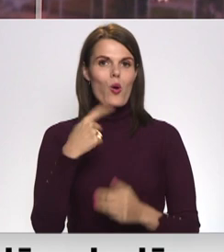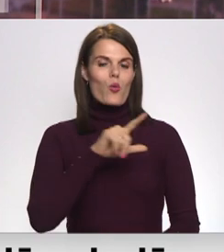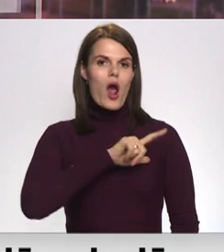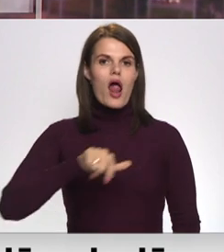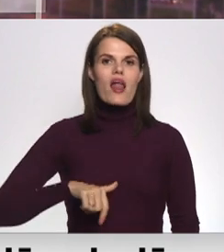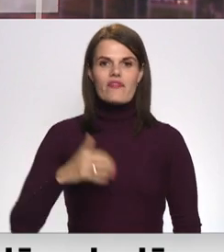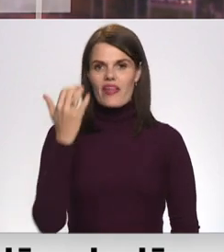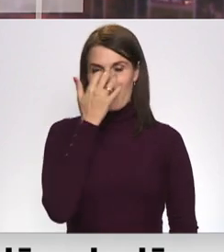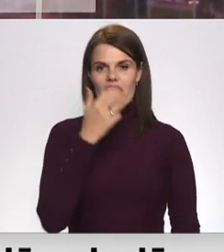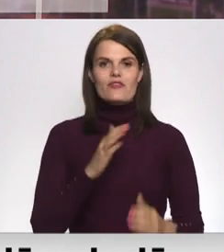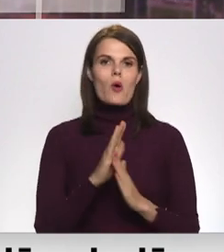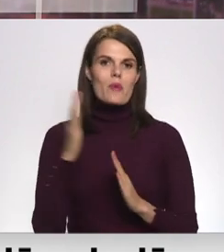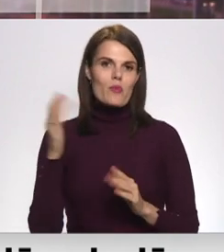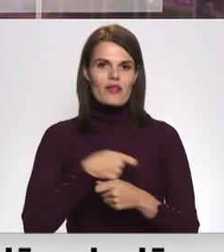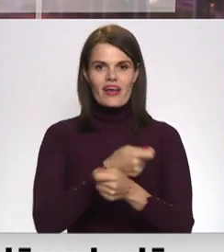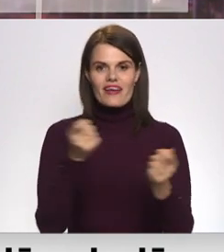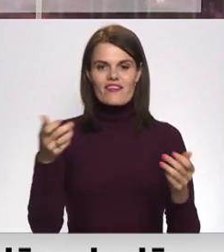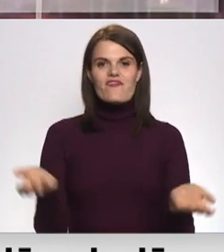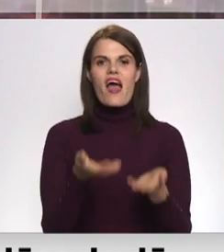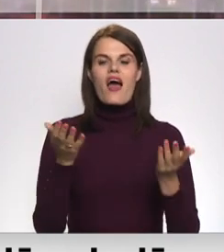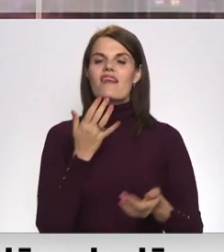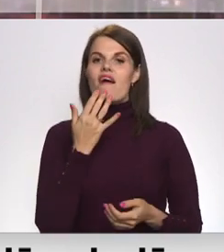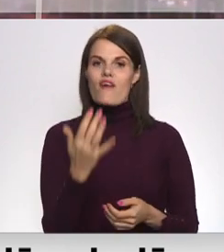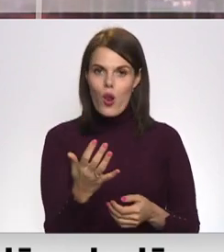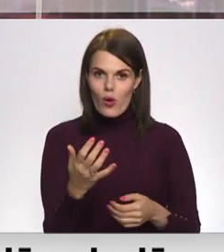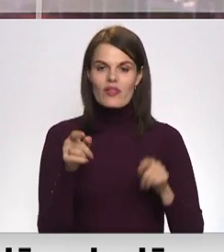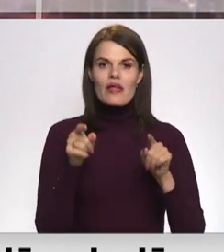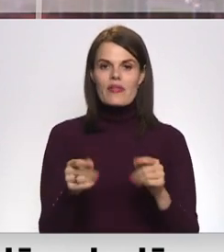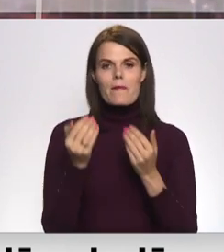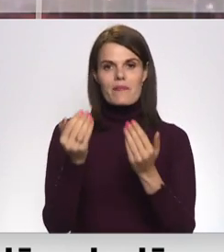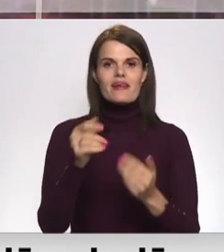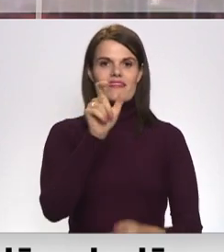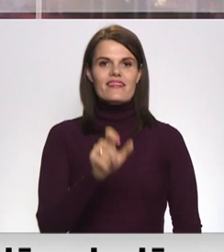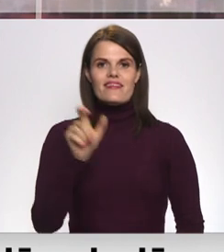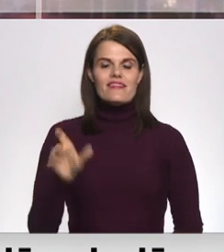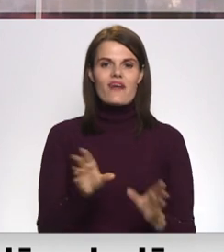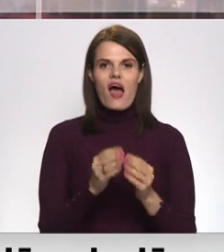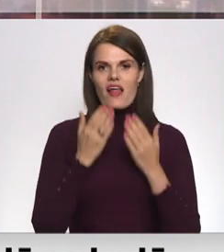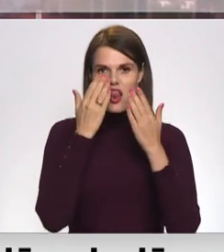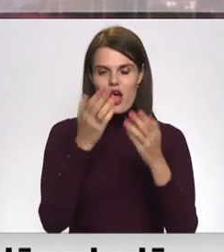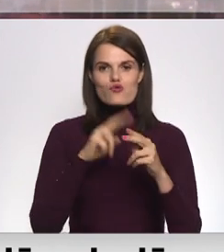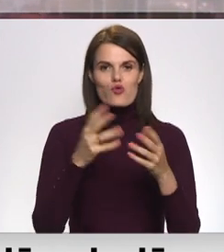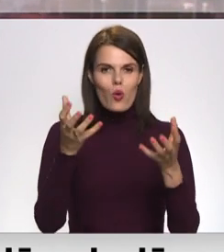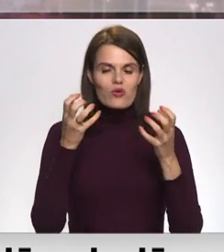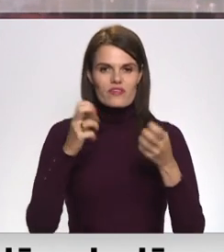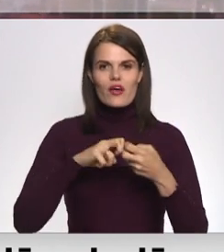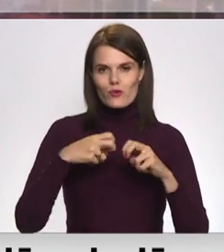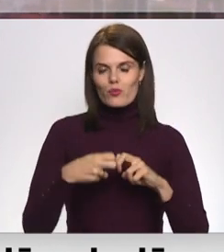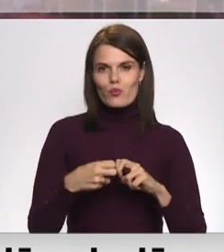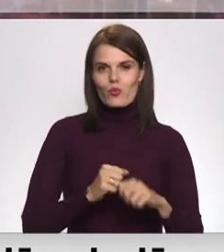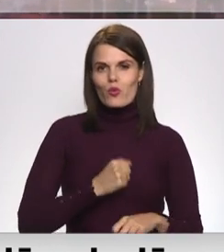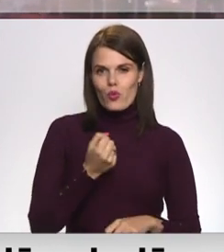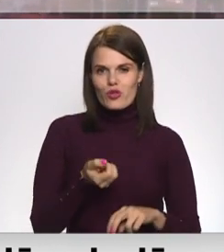Latvijas neredzīgo bibliotēka izdevusi vieglajā valodā. Tā paredzēta cilvēkiem ar lasīšanas un uztveres grūtībām, kā